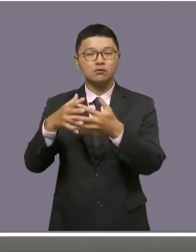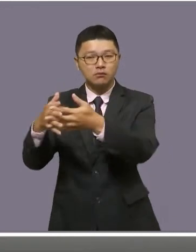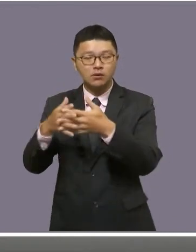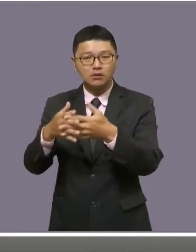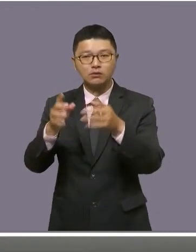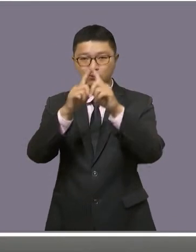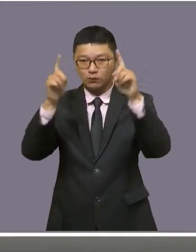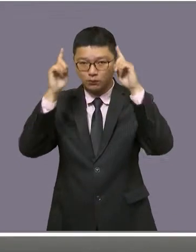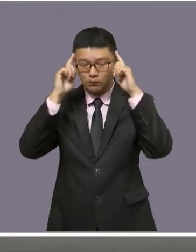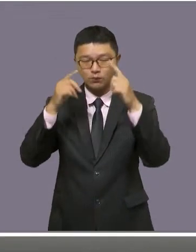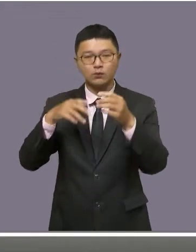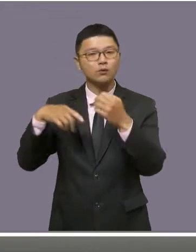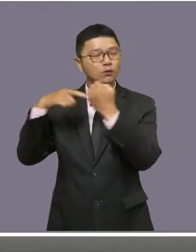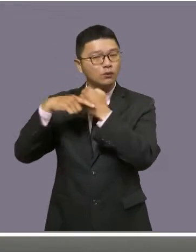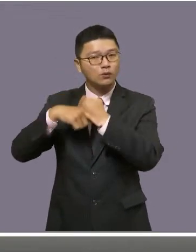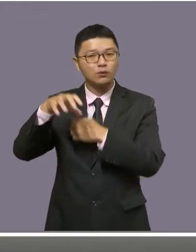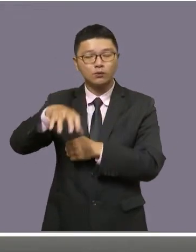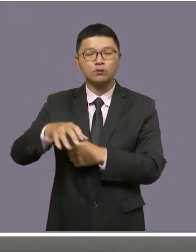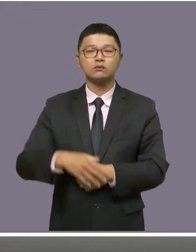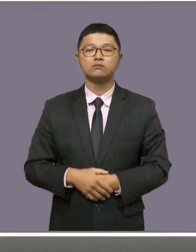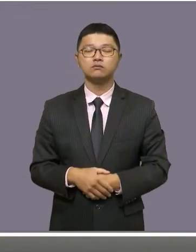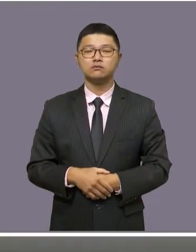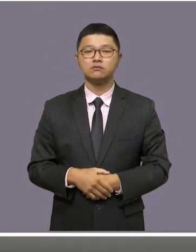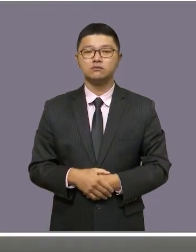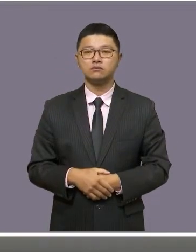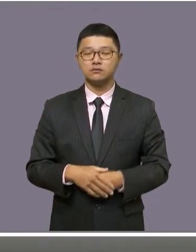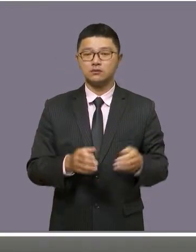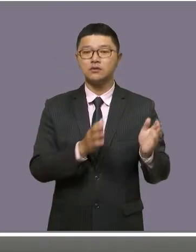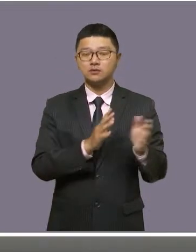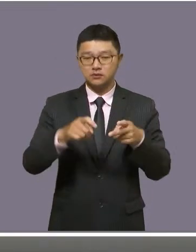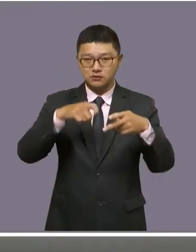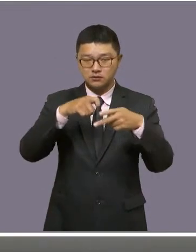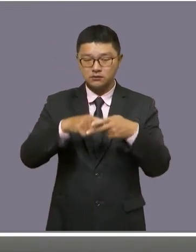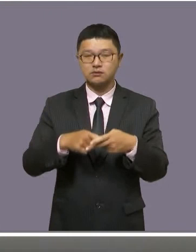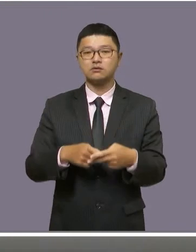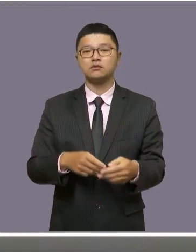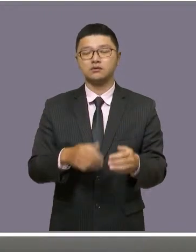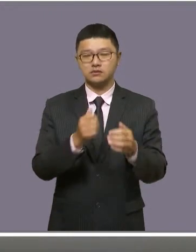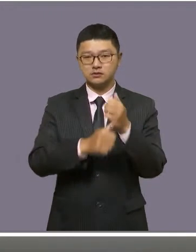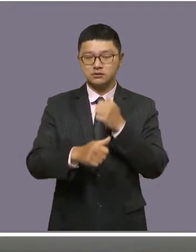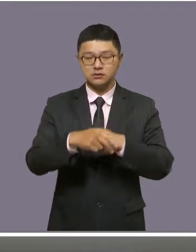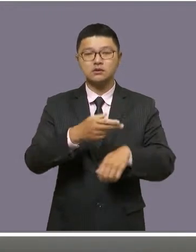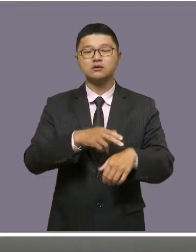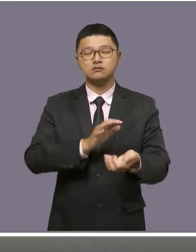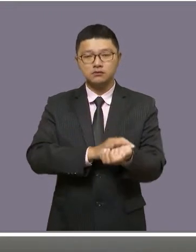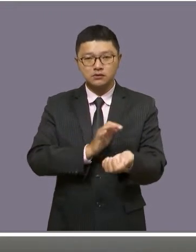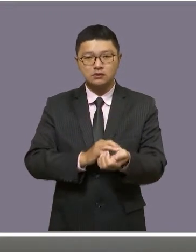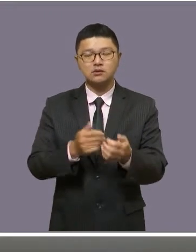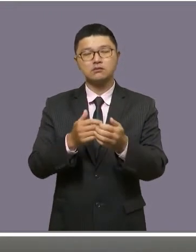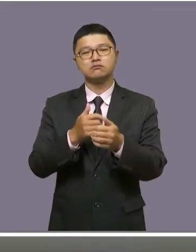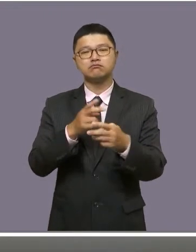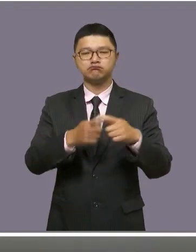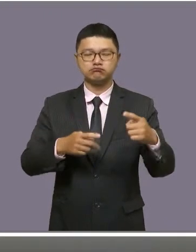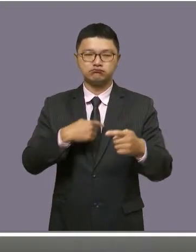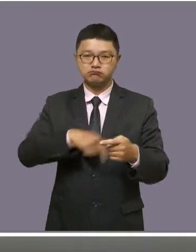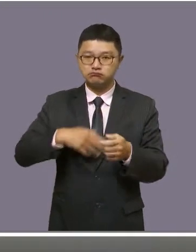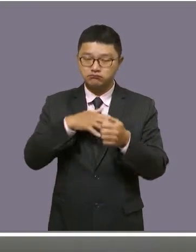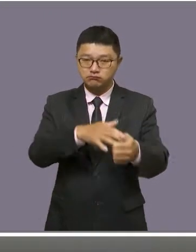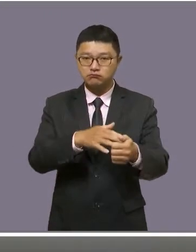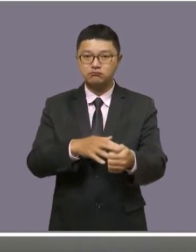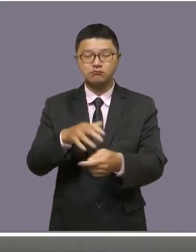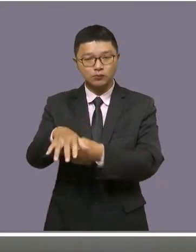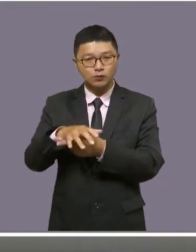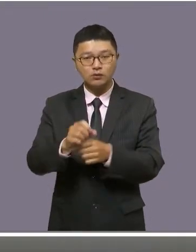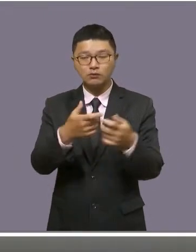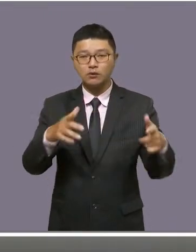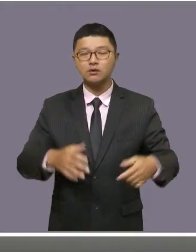大学跟学术研究机构。合作领域会有理工、医农、生医、半导体、金融等等那海外基地我们会设